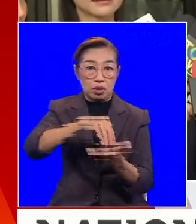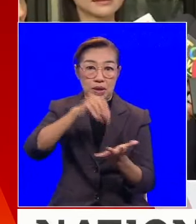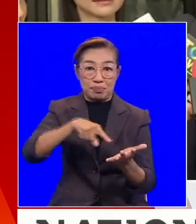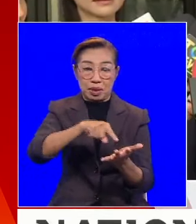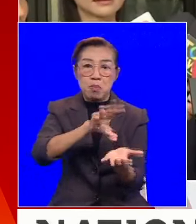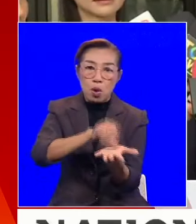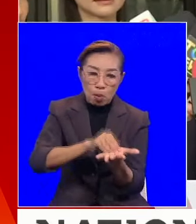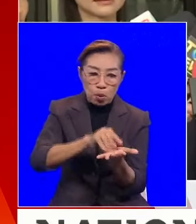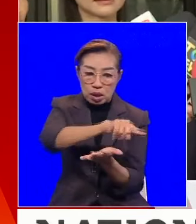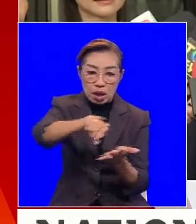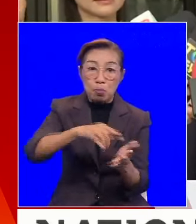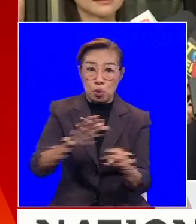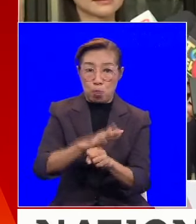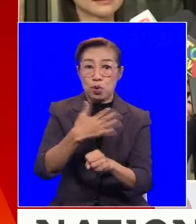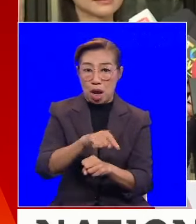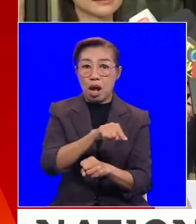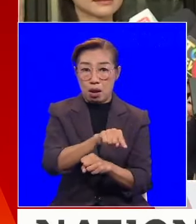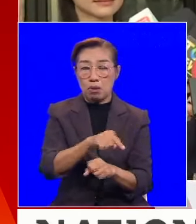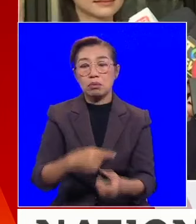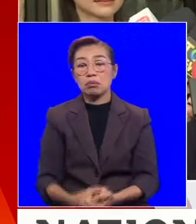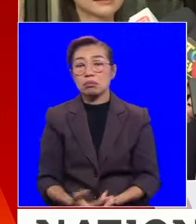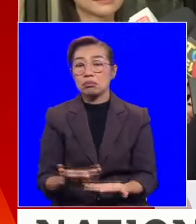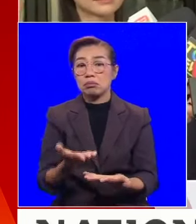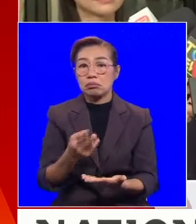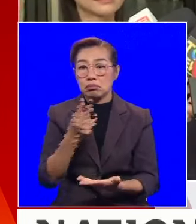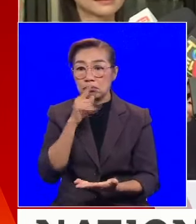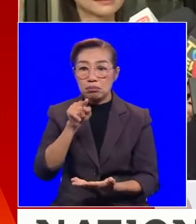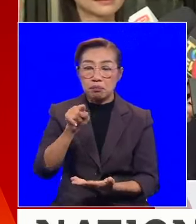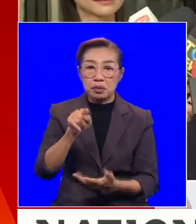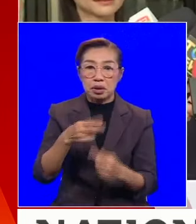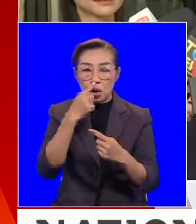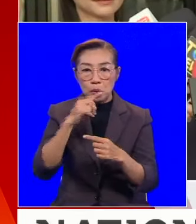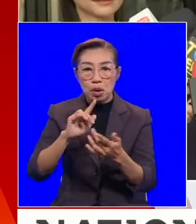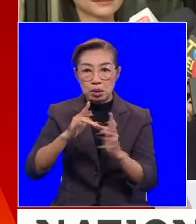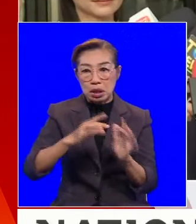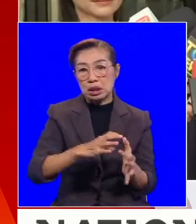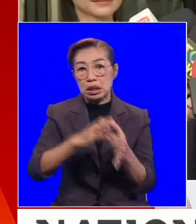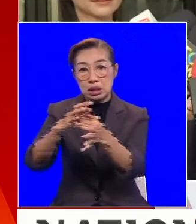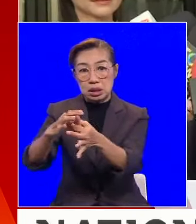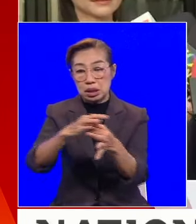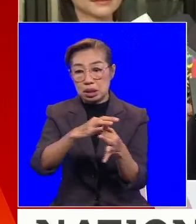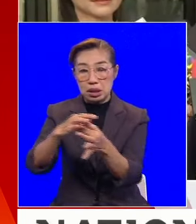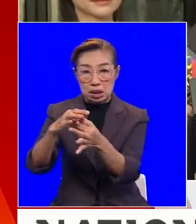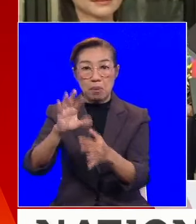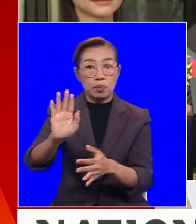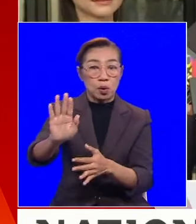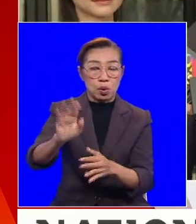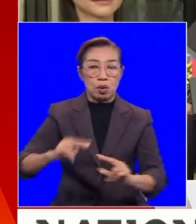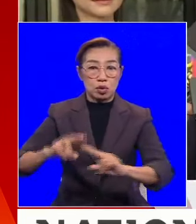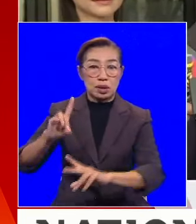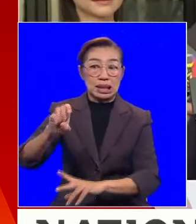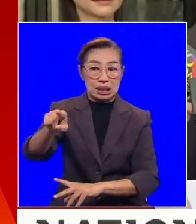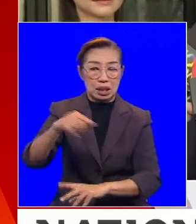ามีครบอยู่แล้วมันอยู่ที่การเชื่อมของเครือข่ายซึ่งก็ดำเนินการ